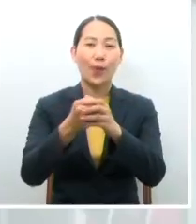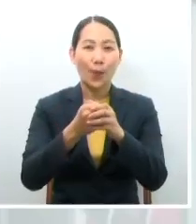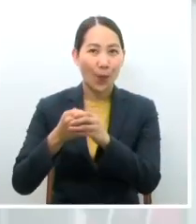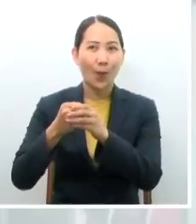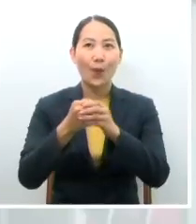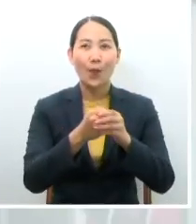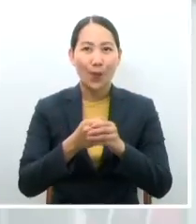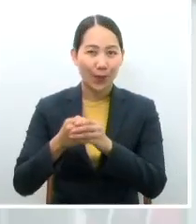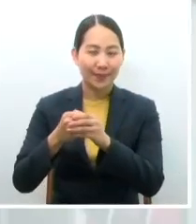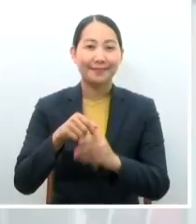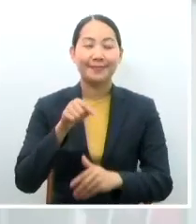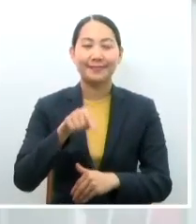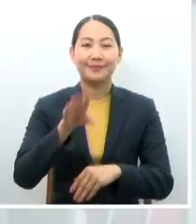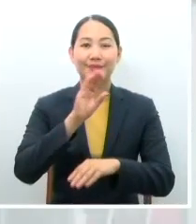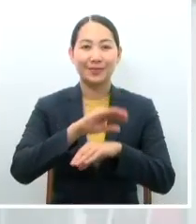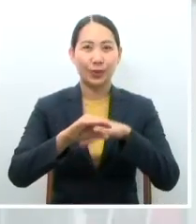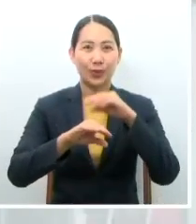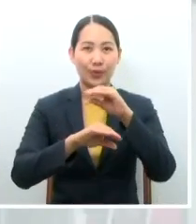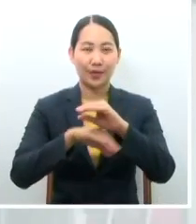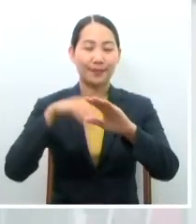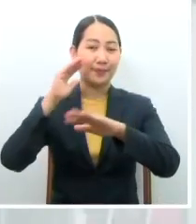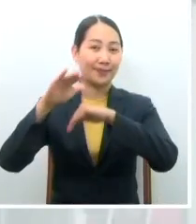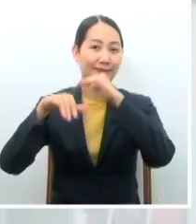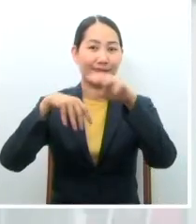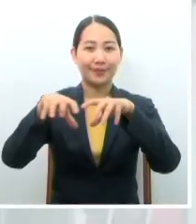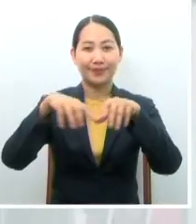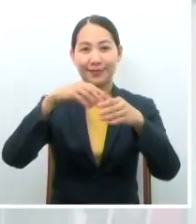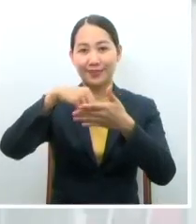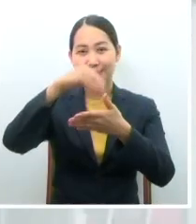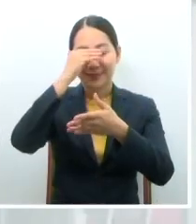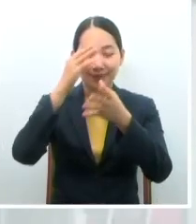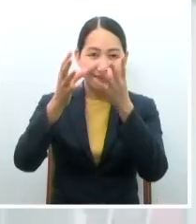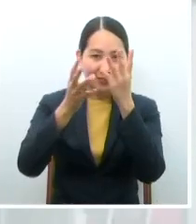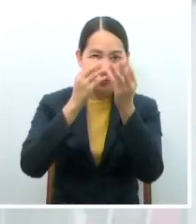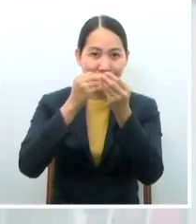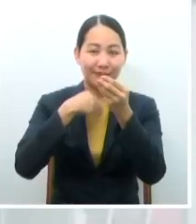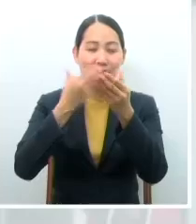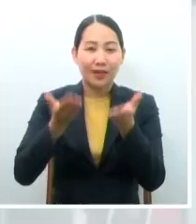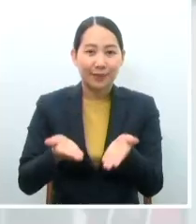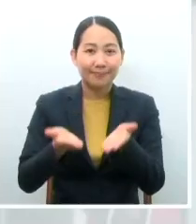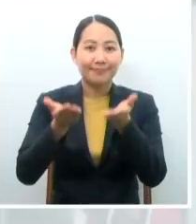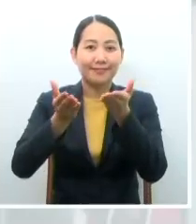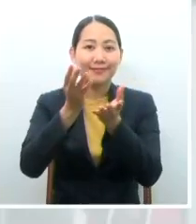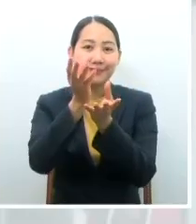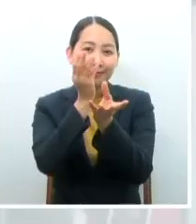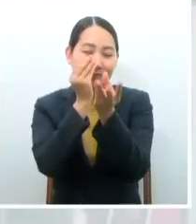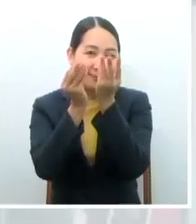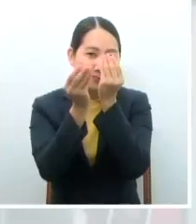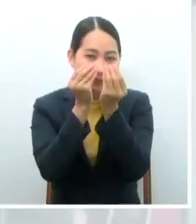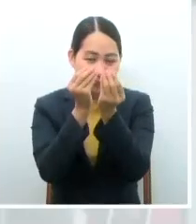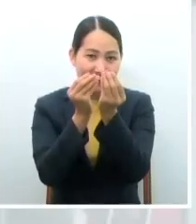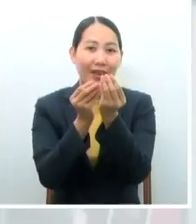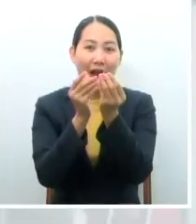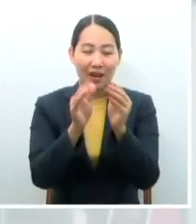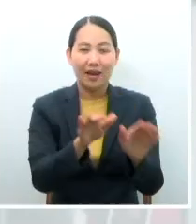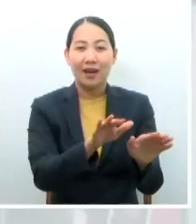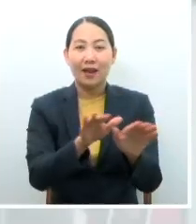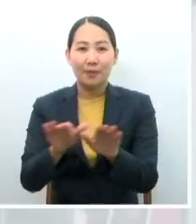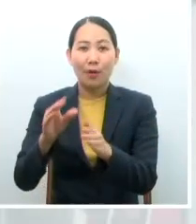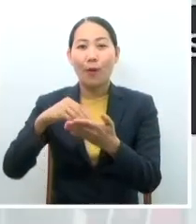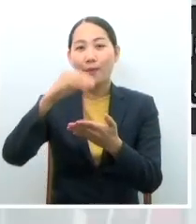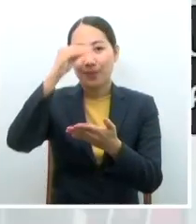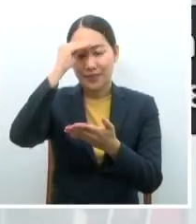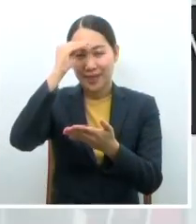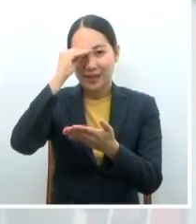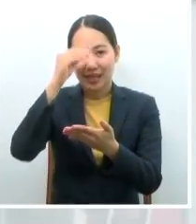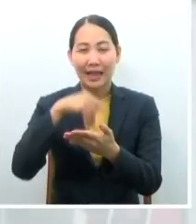ก็จัดขึ้นภายใต้โครงการพัฒนาจากการเรียนรู้ทั้งระบบสู่การยกระดับผลสัมฤทธิ์ทางการเรียนรู้และเตรียมผู้เรียนให้สอดคล้องกับศตวรรษที่21